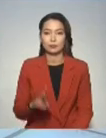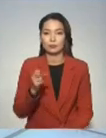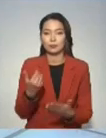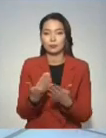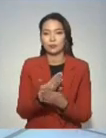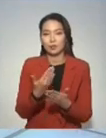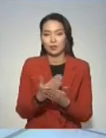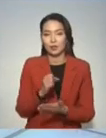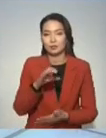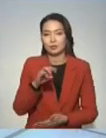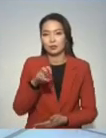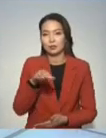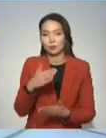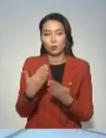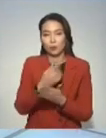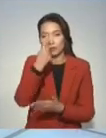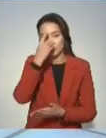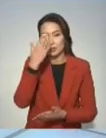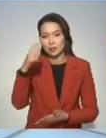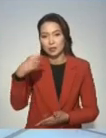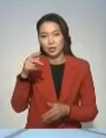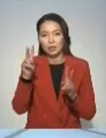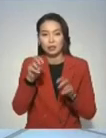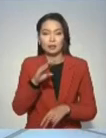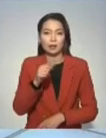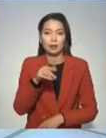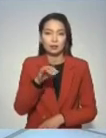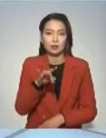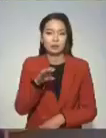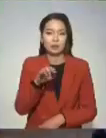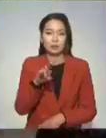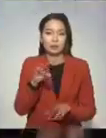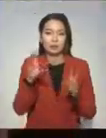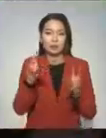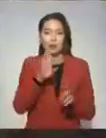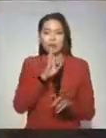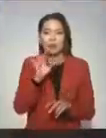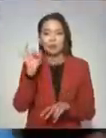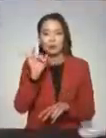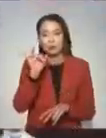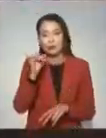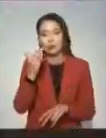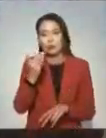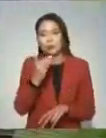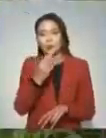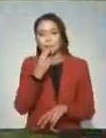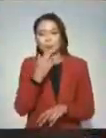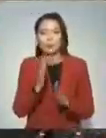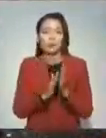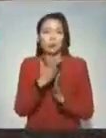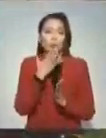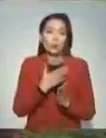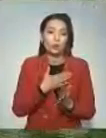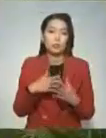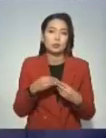На нашем канале сегодня премьера нового индийского сериала под названием «Тахдар Талкаса». История о девочке-подростке, которая выросла в любящей и дружной семье.